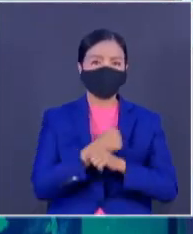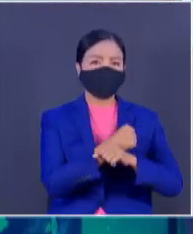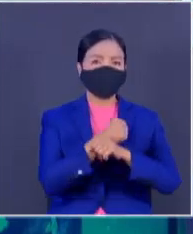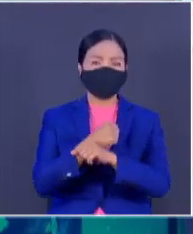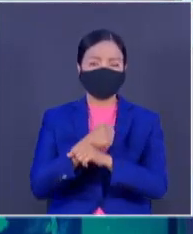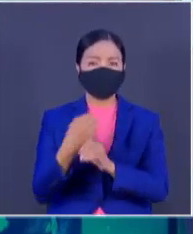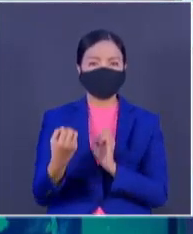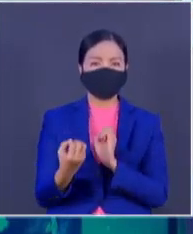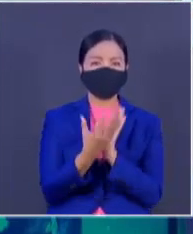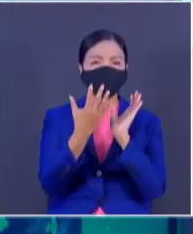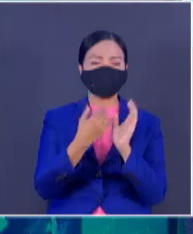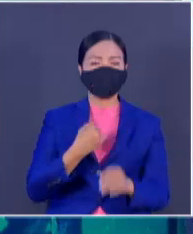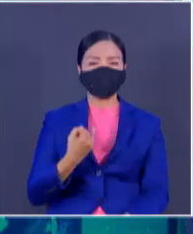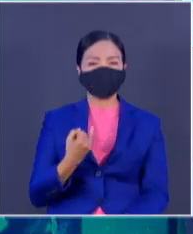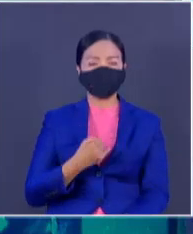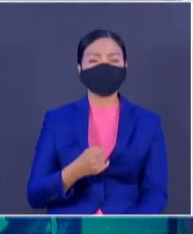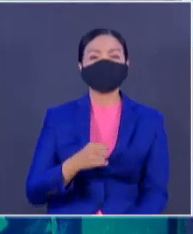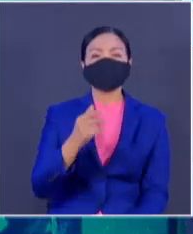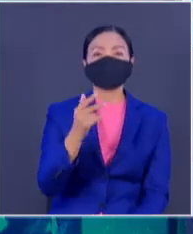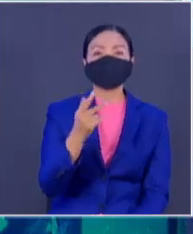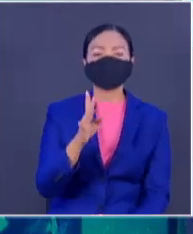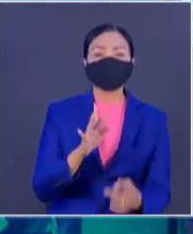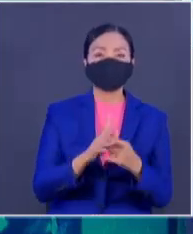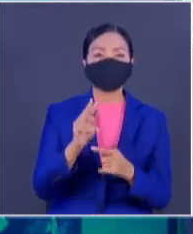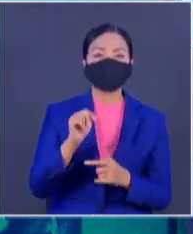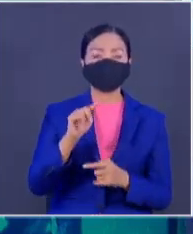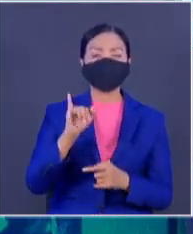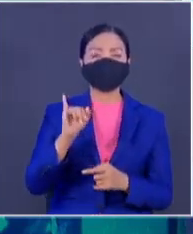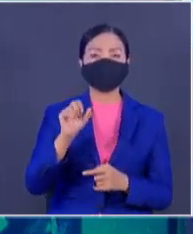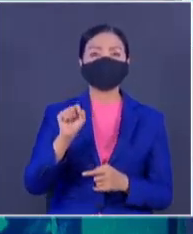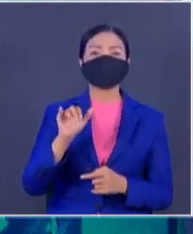ได้นะ เป็นเรื่องความเชื่อไป ก็เป็นความเชื่อโบราณนะครับ